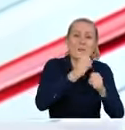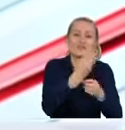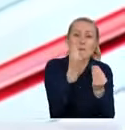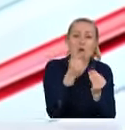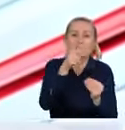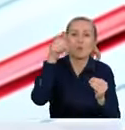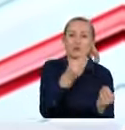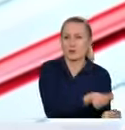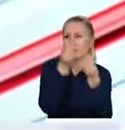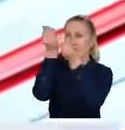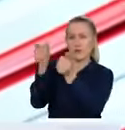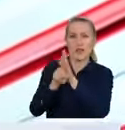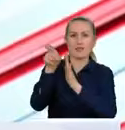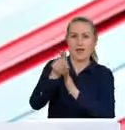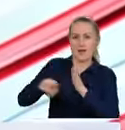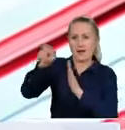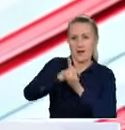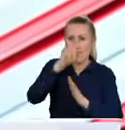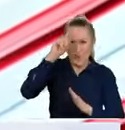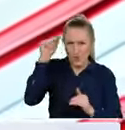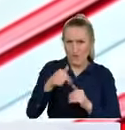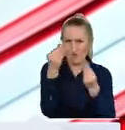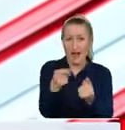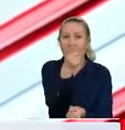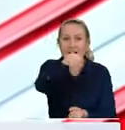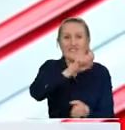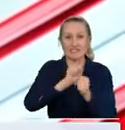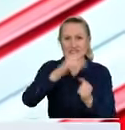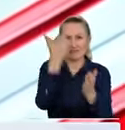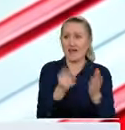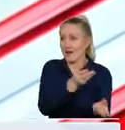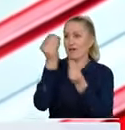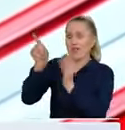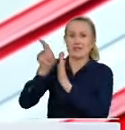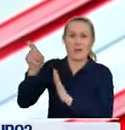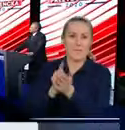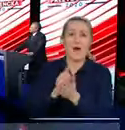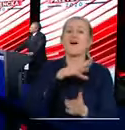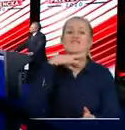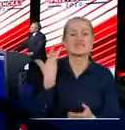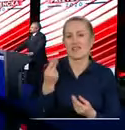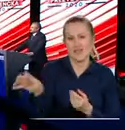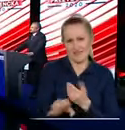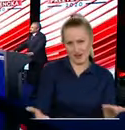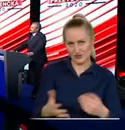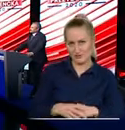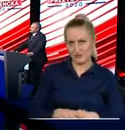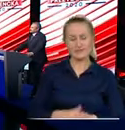musi oddać tym ludziom i wy tracicie, a wystarczy nie kraść. Bardzo